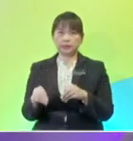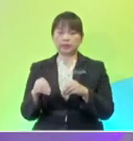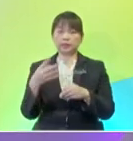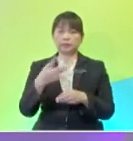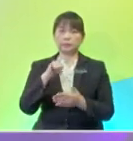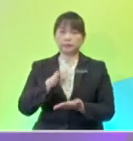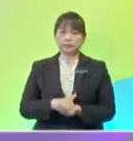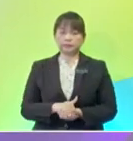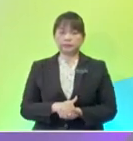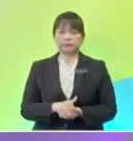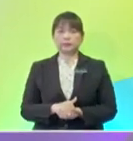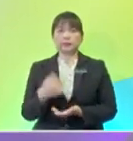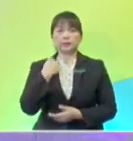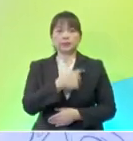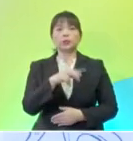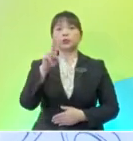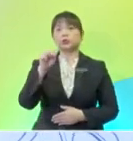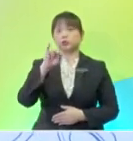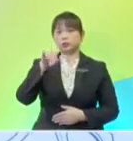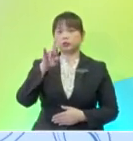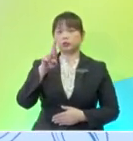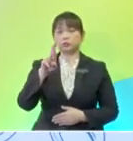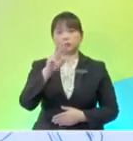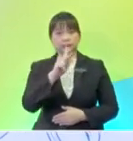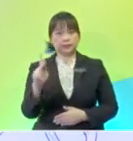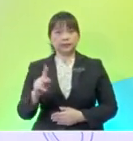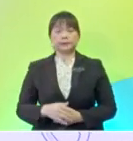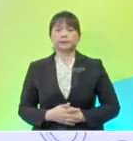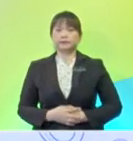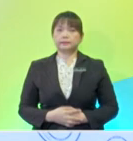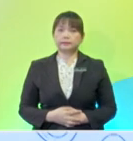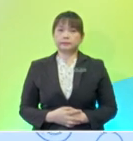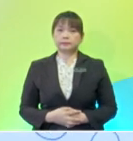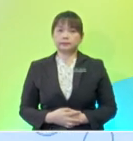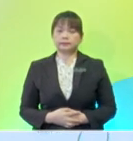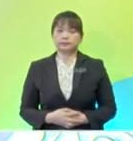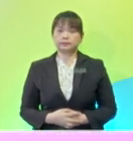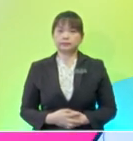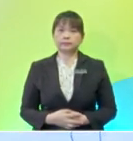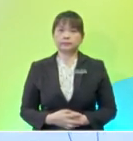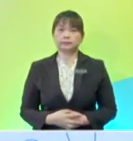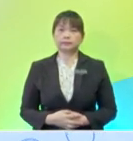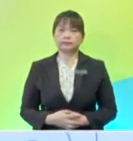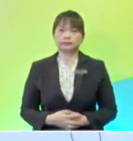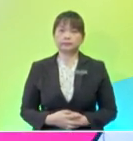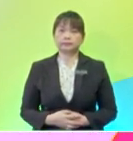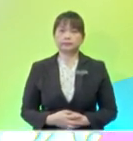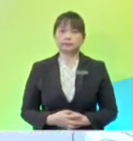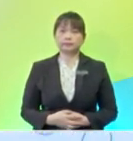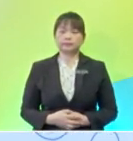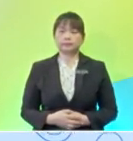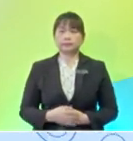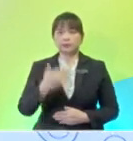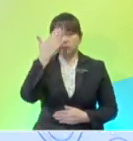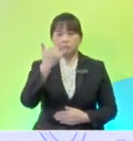Oke kita undurkan Oke ini saya numbuhkan dulu lah oke mulut-murid rumah aku sama kenapa yang ini numbuhnya sama